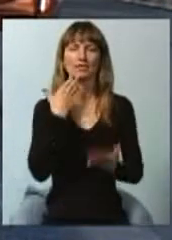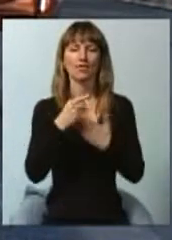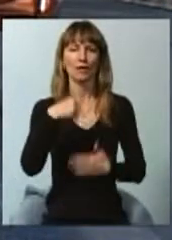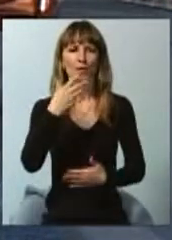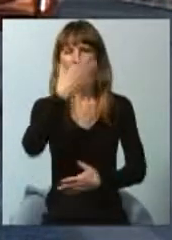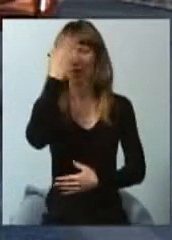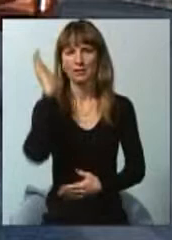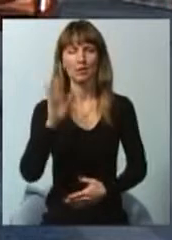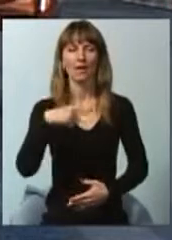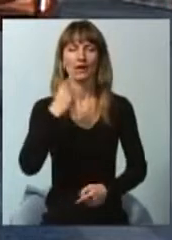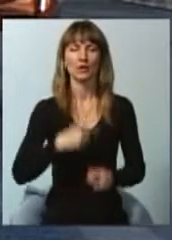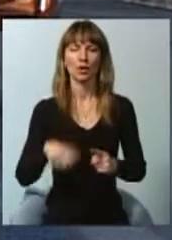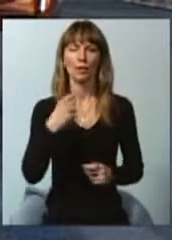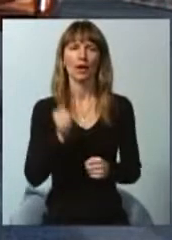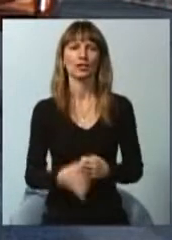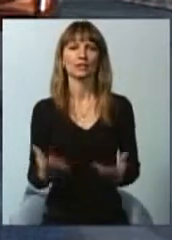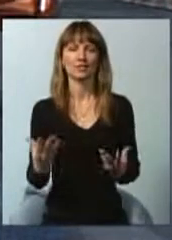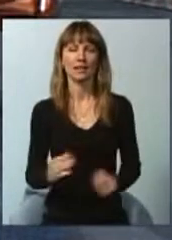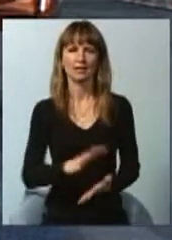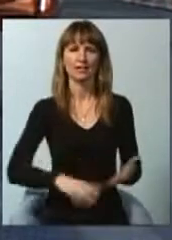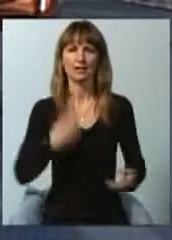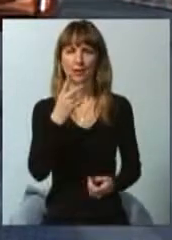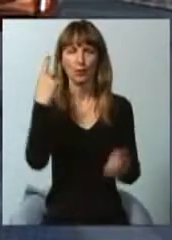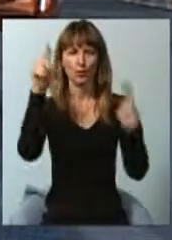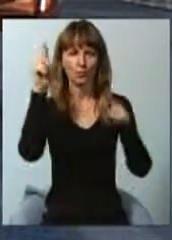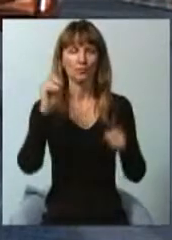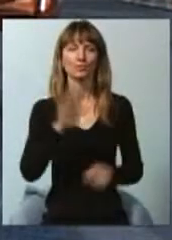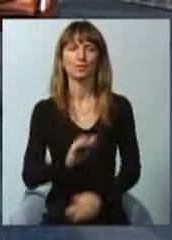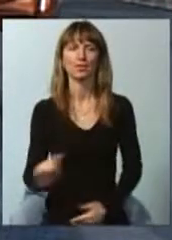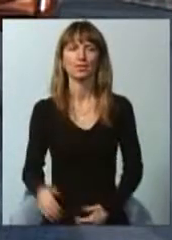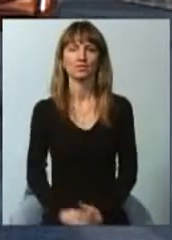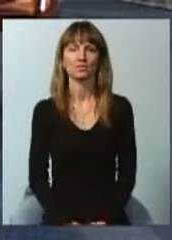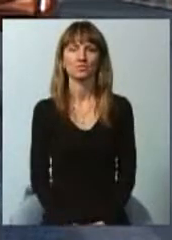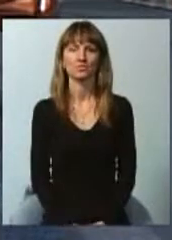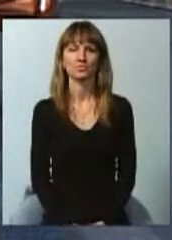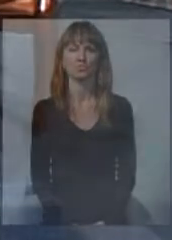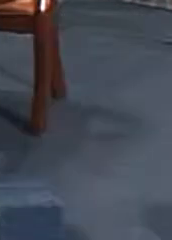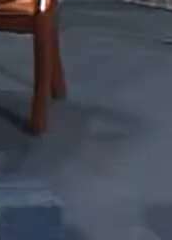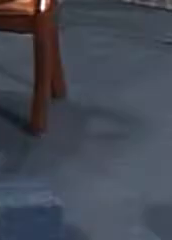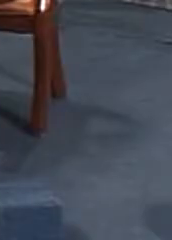не забувайте говорити скоромовки щодня. Далі дивіться мультфільм. Бувайте! Бувайте!